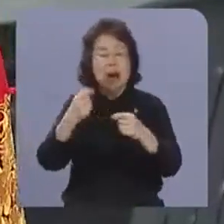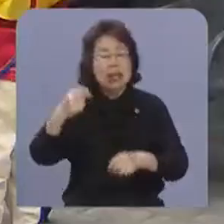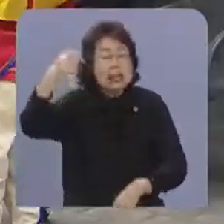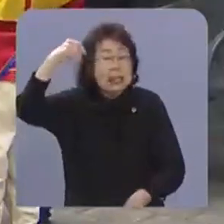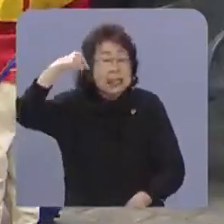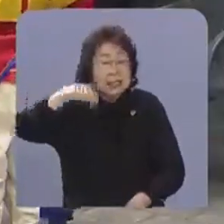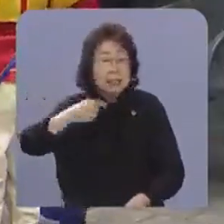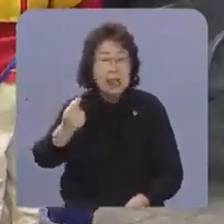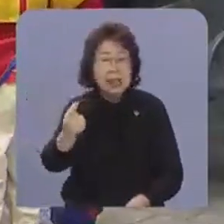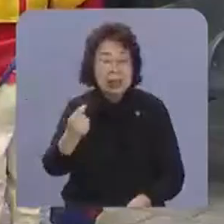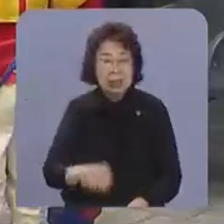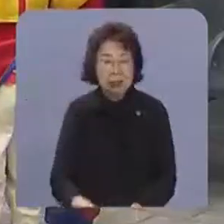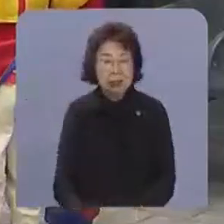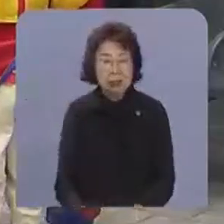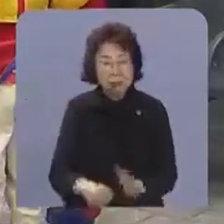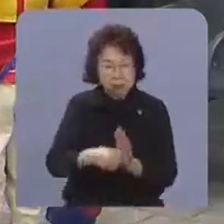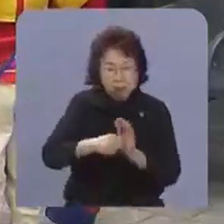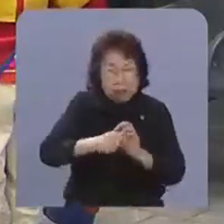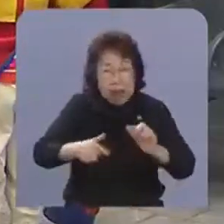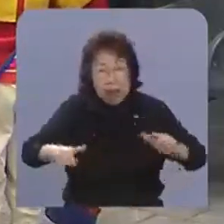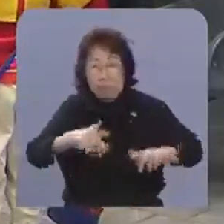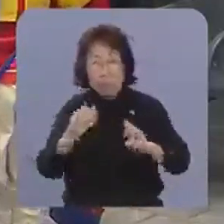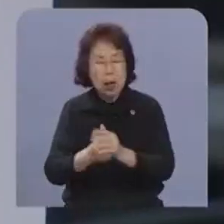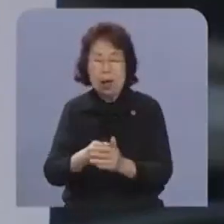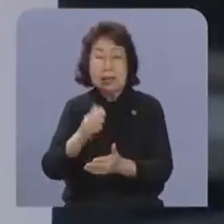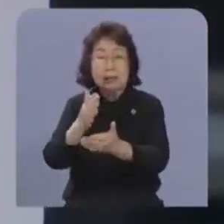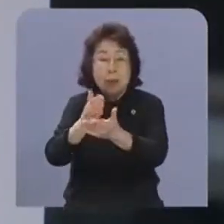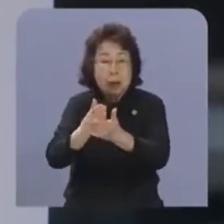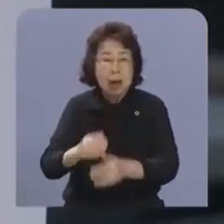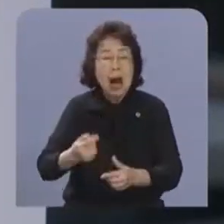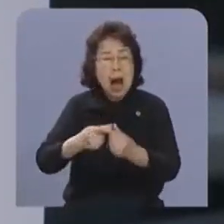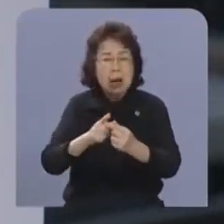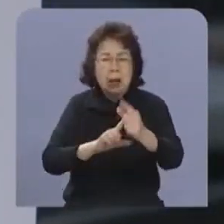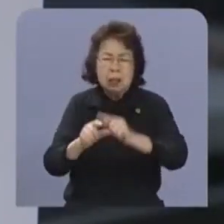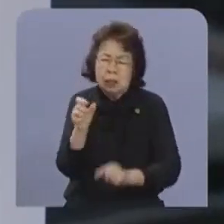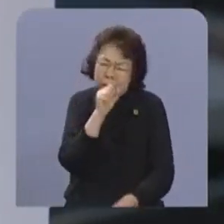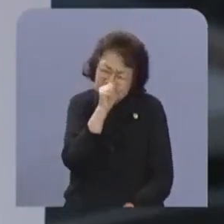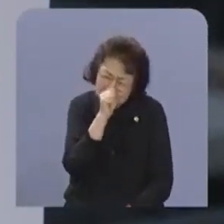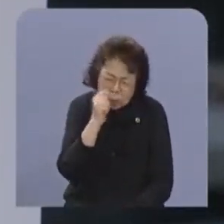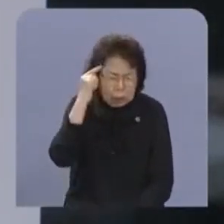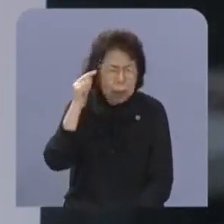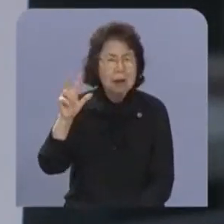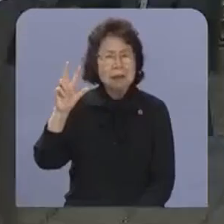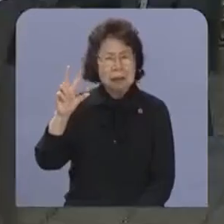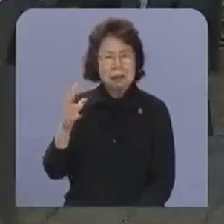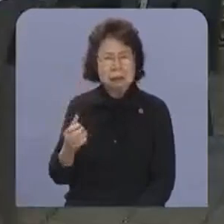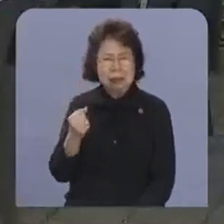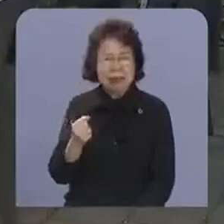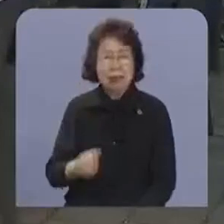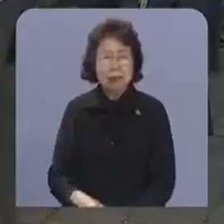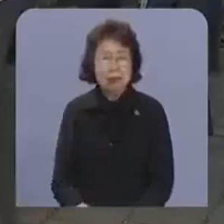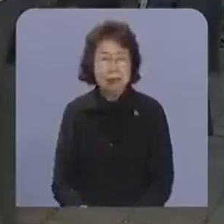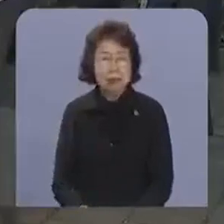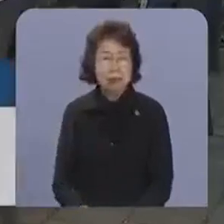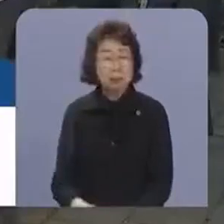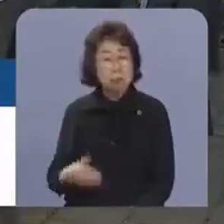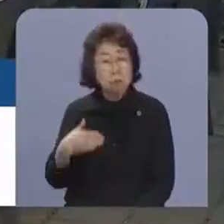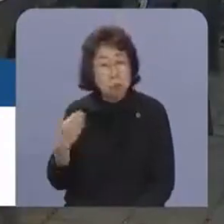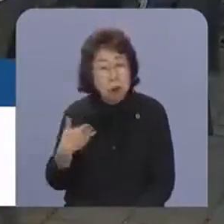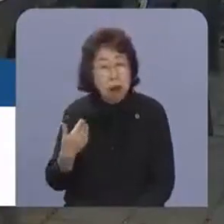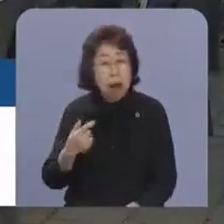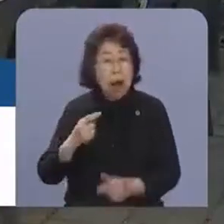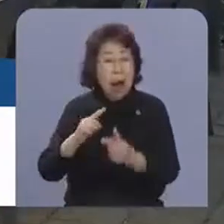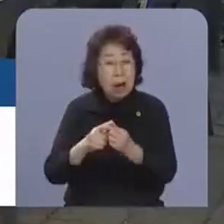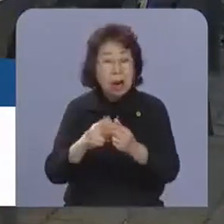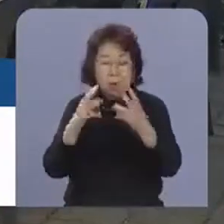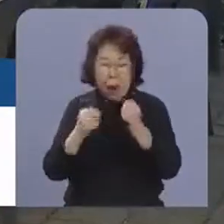느낍니다. 유행어나 줄임말 대신 한글을 더 애용해야겠다는 다짐도 해봅니다. 몰랐던 한글에도